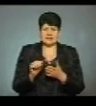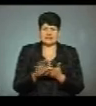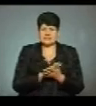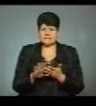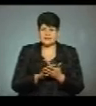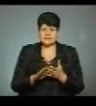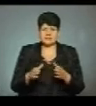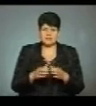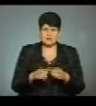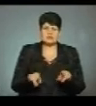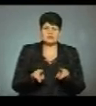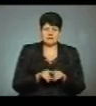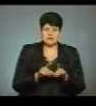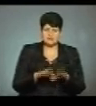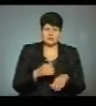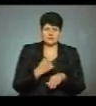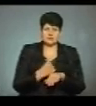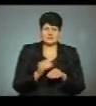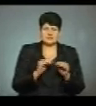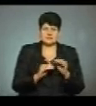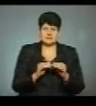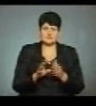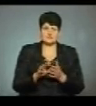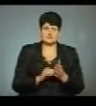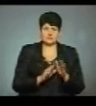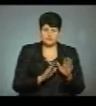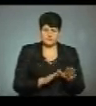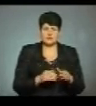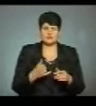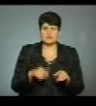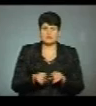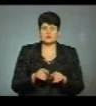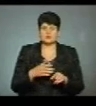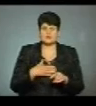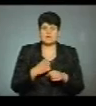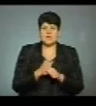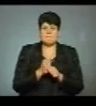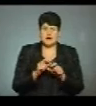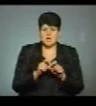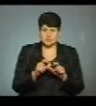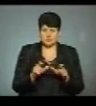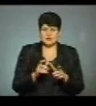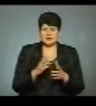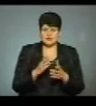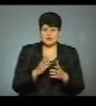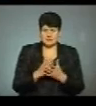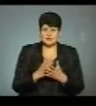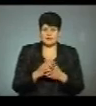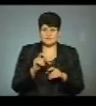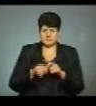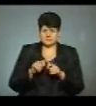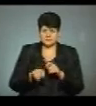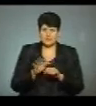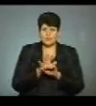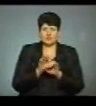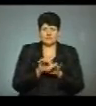дезінфекційні бригади, так само основний склад та дублюючий. Окрім того, наші лабораторії готові до діагностики